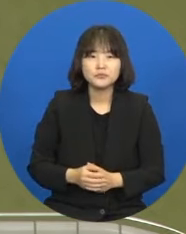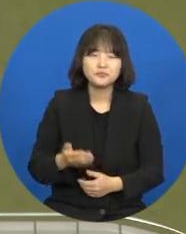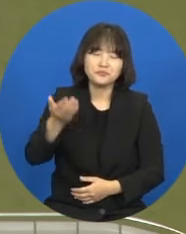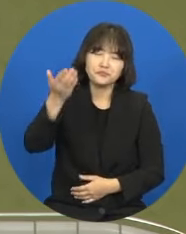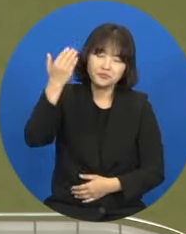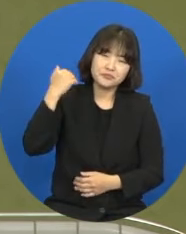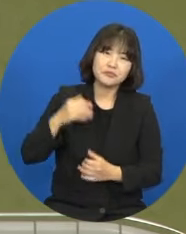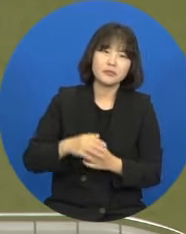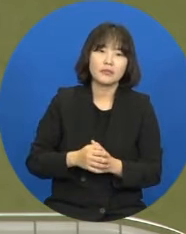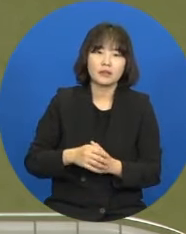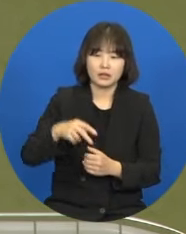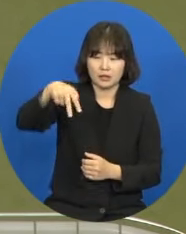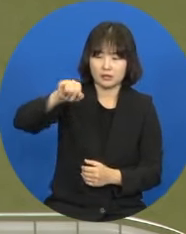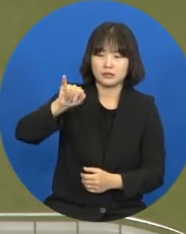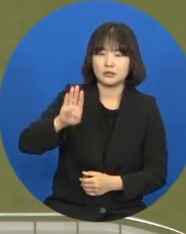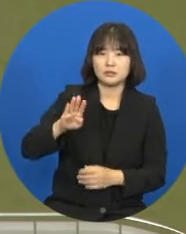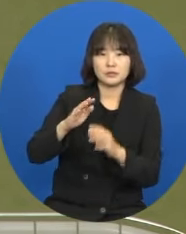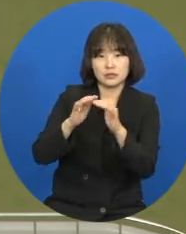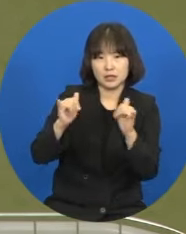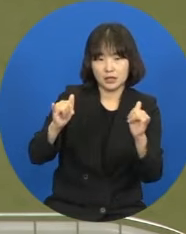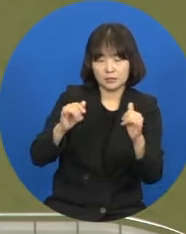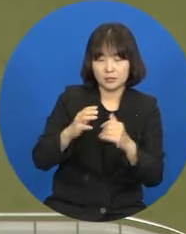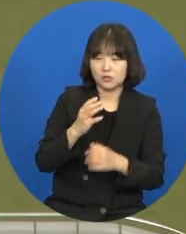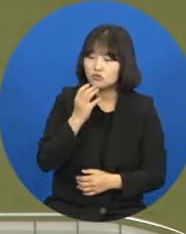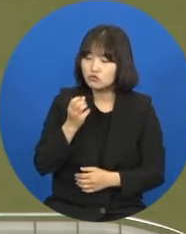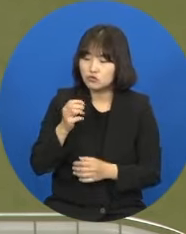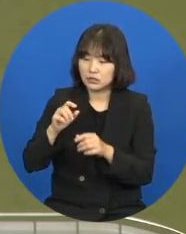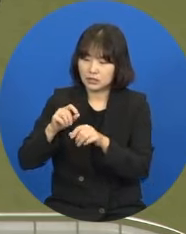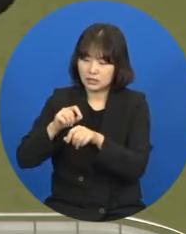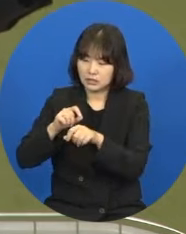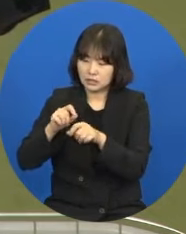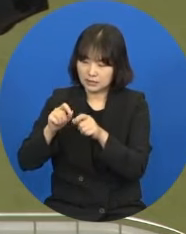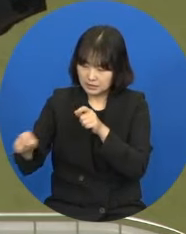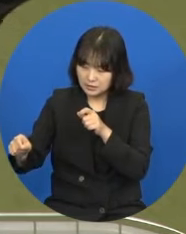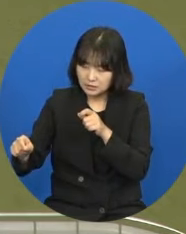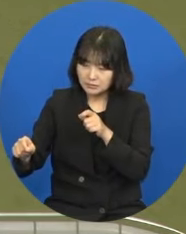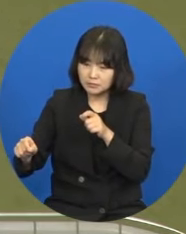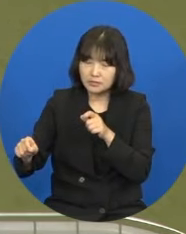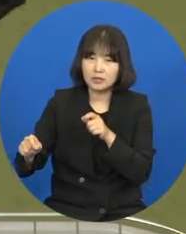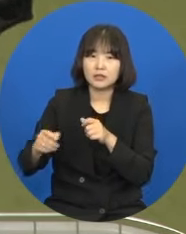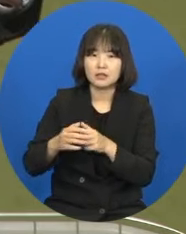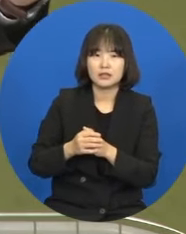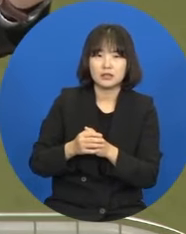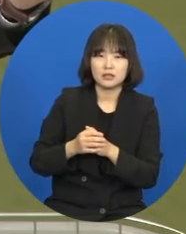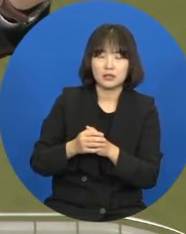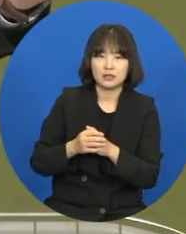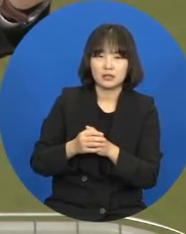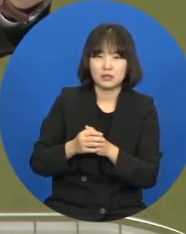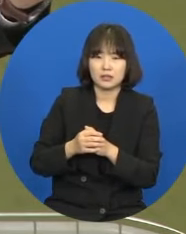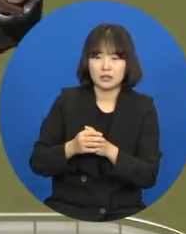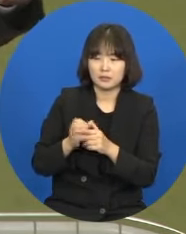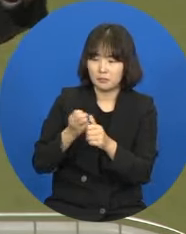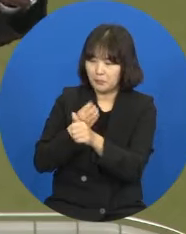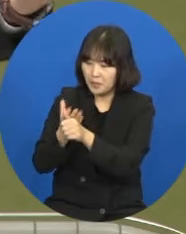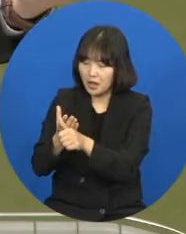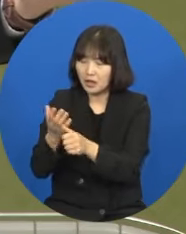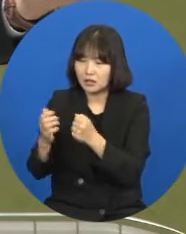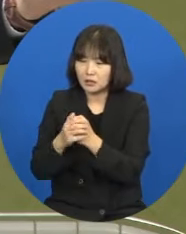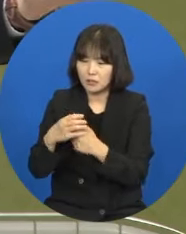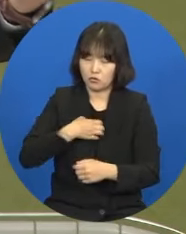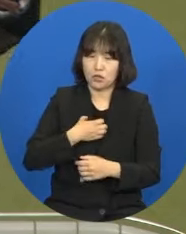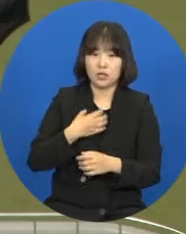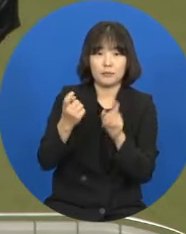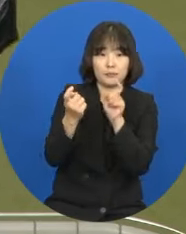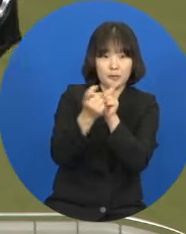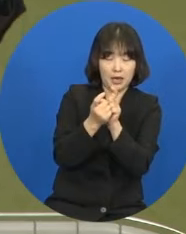10 사람들이 유다 지데 다윗을 배신하고 사울에게 밀고를 했잖아요 그래서 위기에 처했다고 말씀드렸죠 그 이후에 쓴